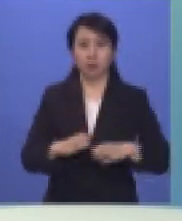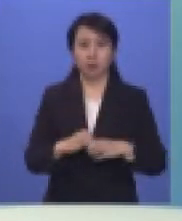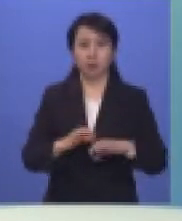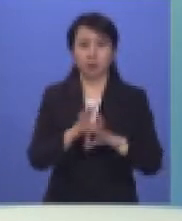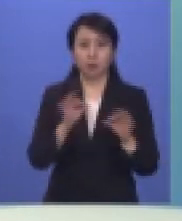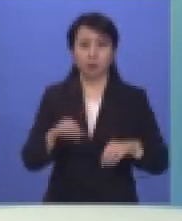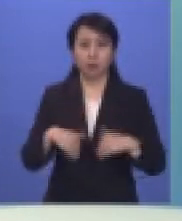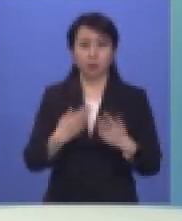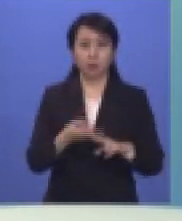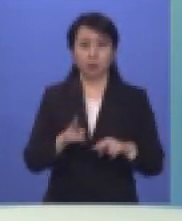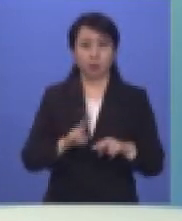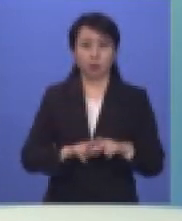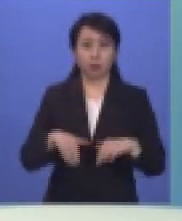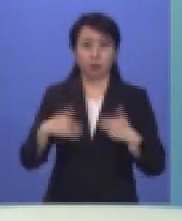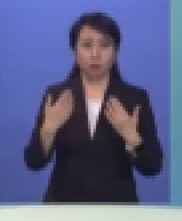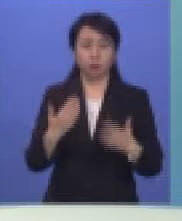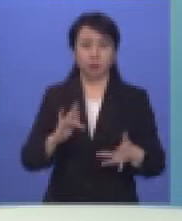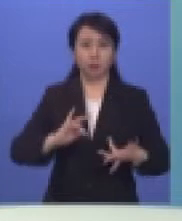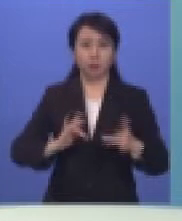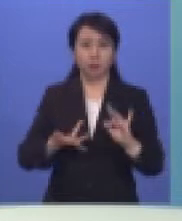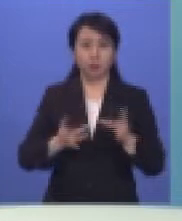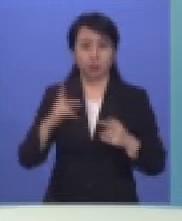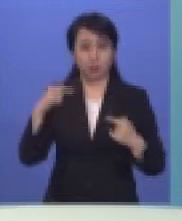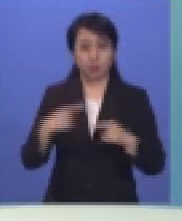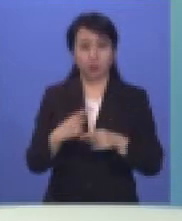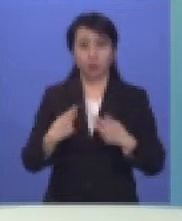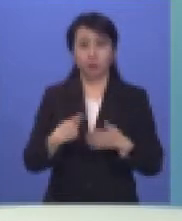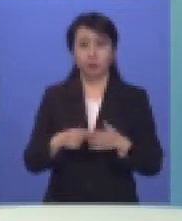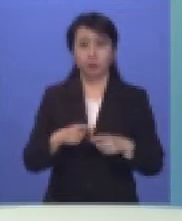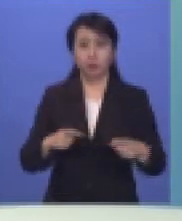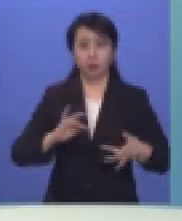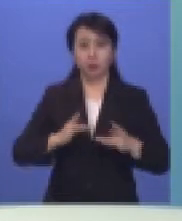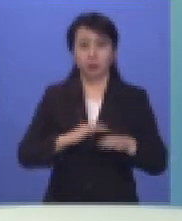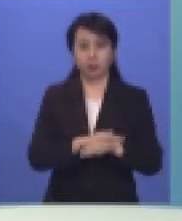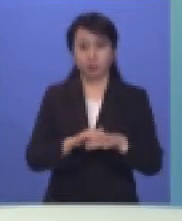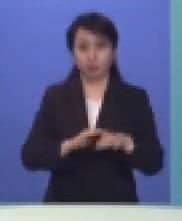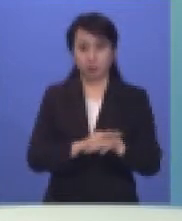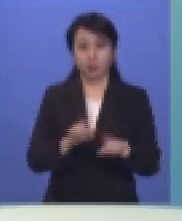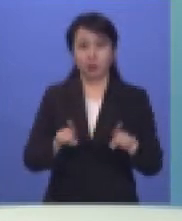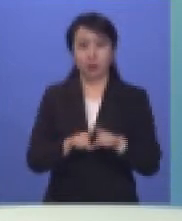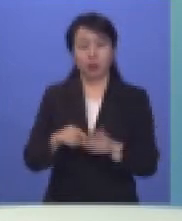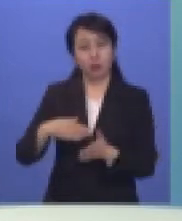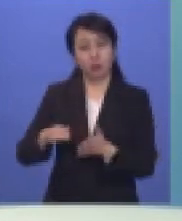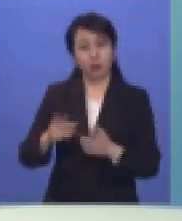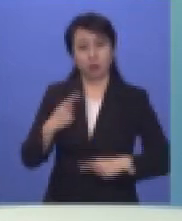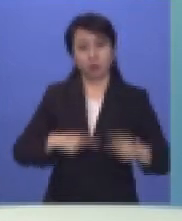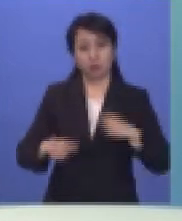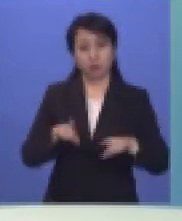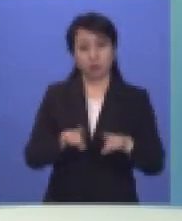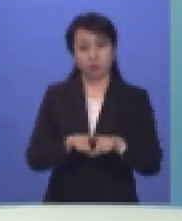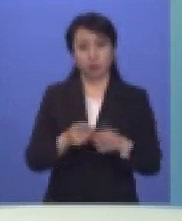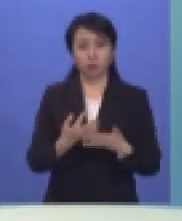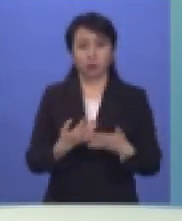несоответствия товарообразцу и описанию, которое предоставлено на интернет-сайте продавца или интернет-магазина, а также